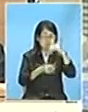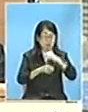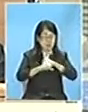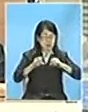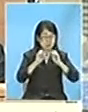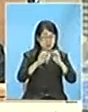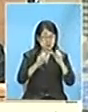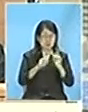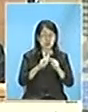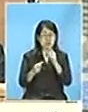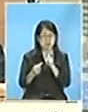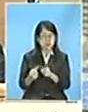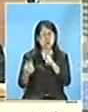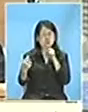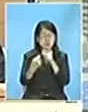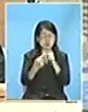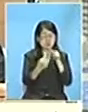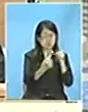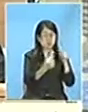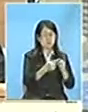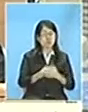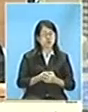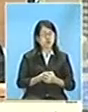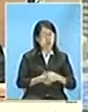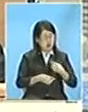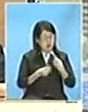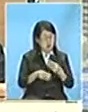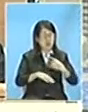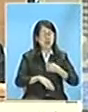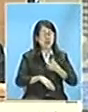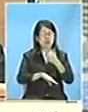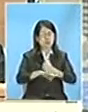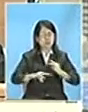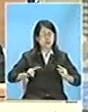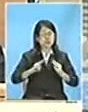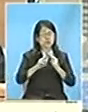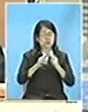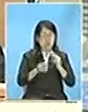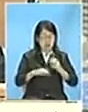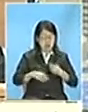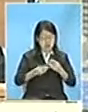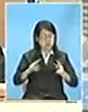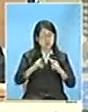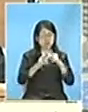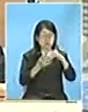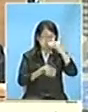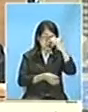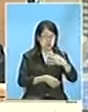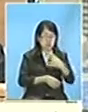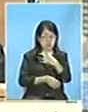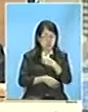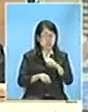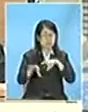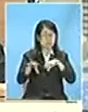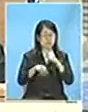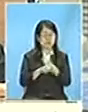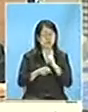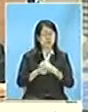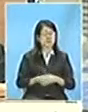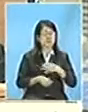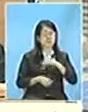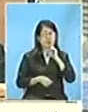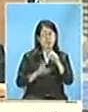อยู่ให้อยู่ภายใต้ของการดูแลกำกับดูแลของกระทรวงศึกษาธิการนะขออนุญาตกล่าวอ้างไปถึงมาตรา26ที่มีหล